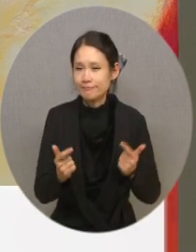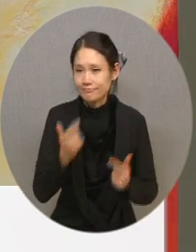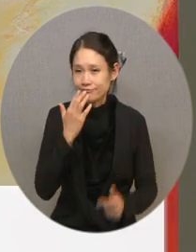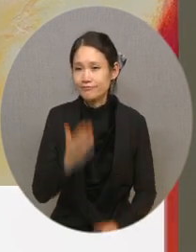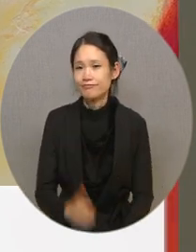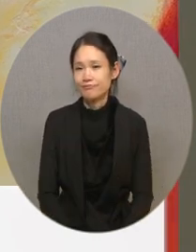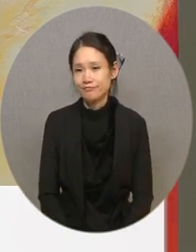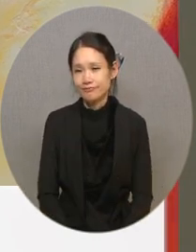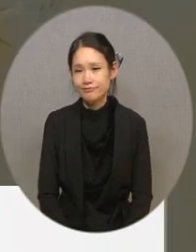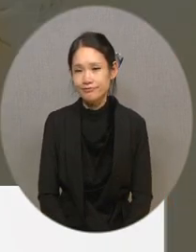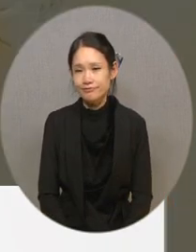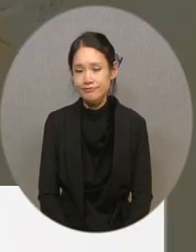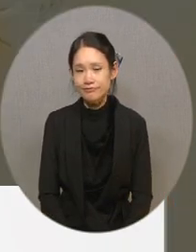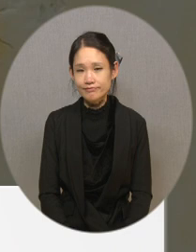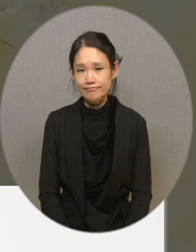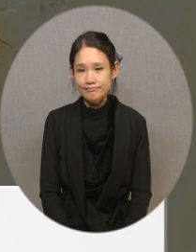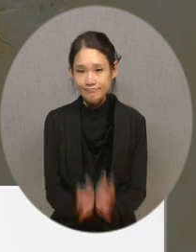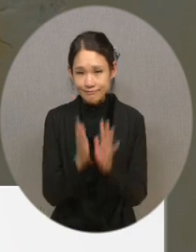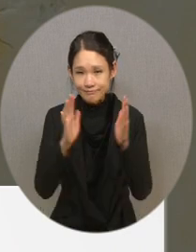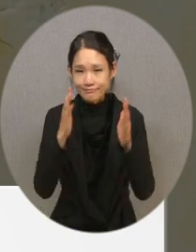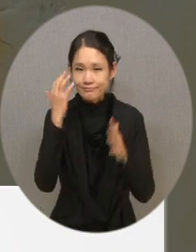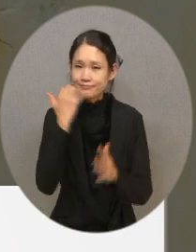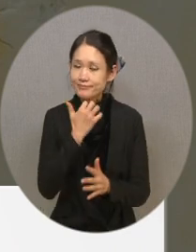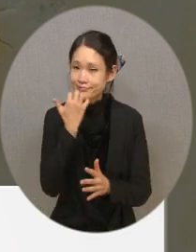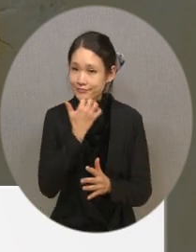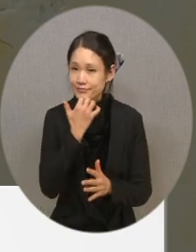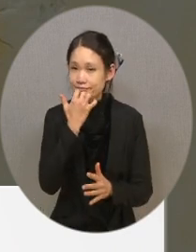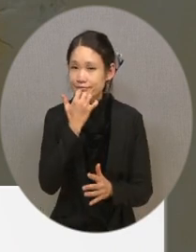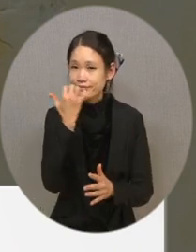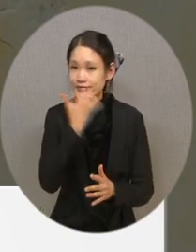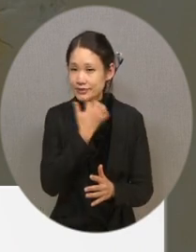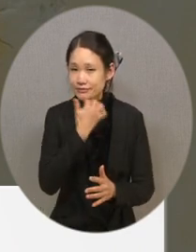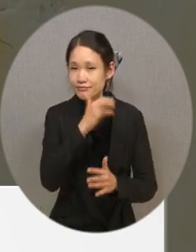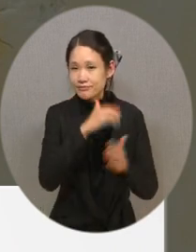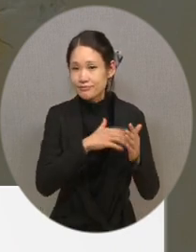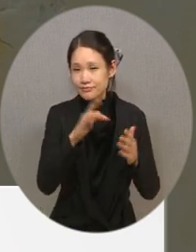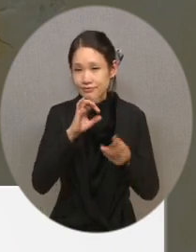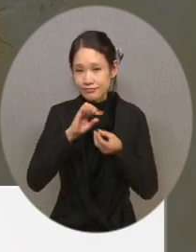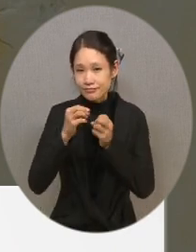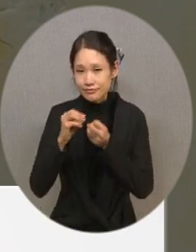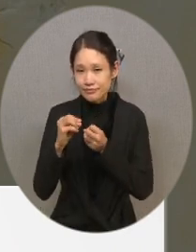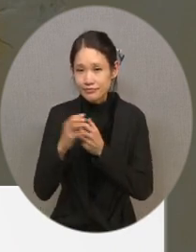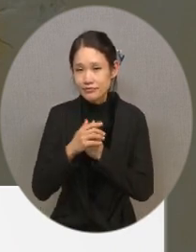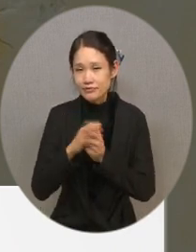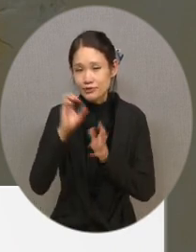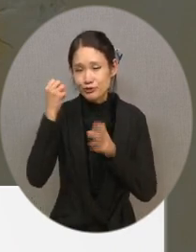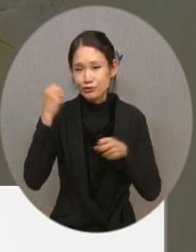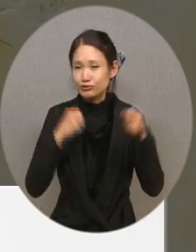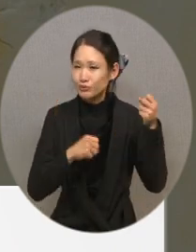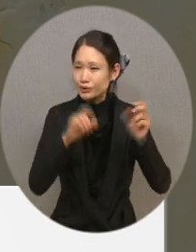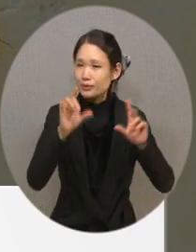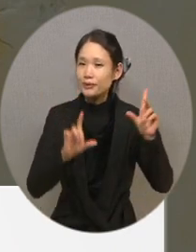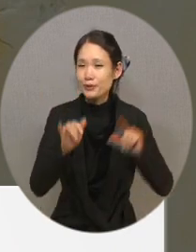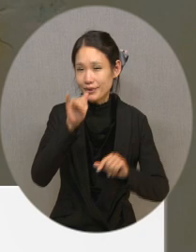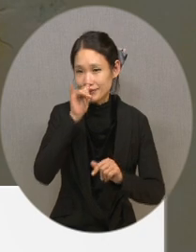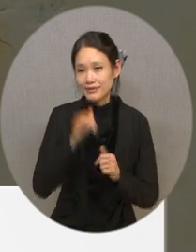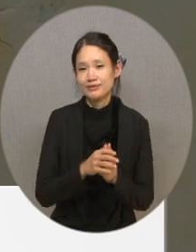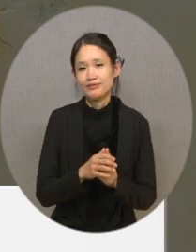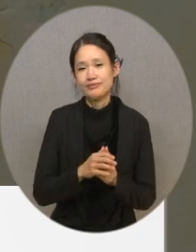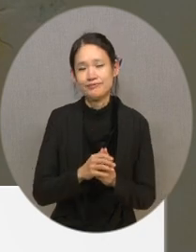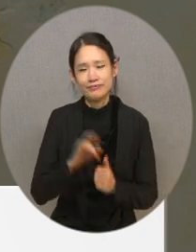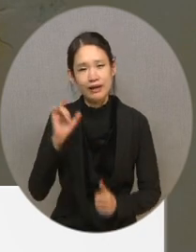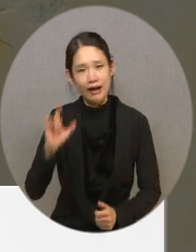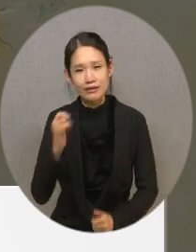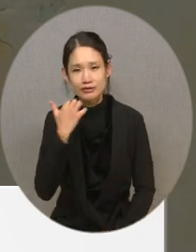수 있습니다. 도자기의 컬러는 흰색을 주조로 알록달록 색들이 춤추듯 일렁입니다.